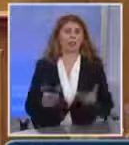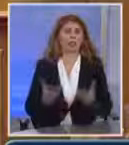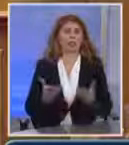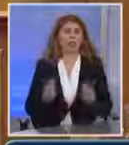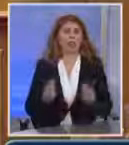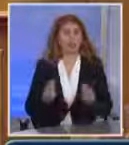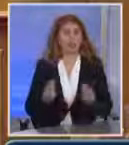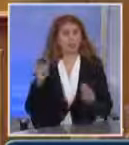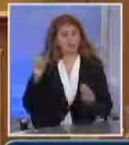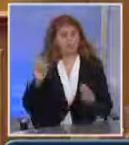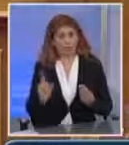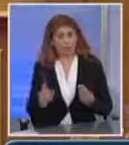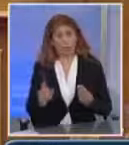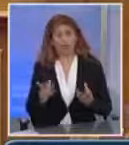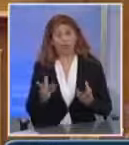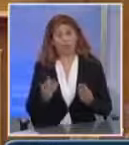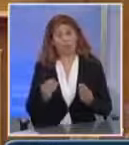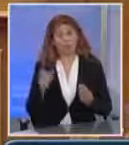πιθανό,